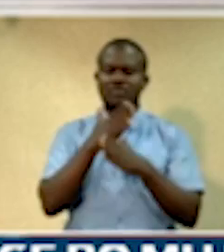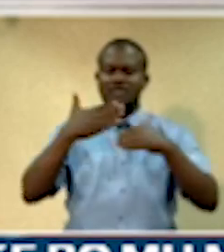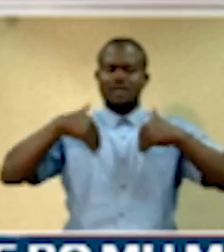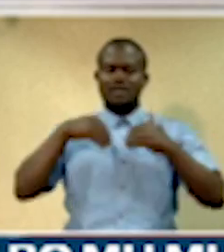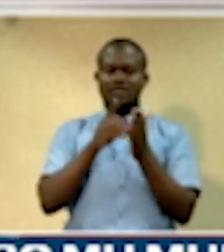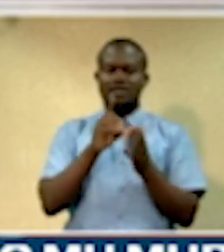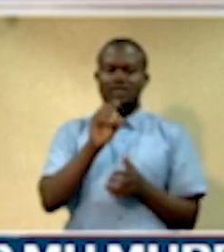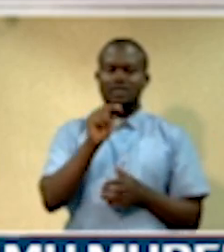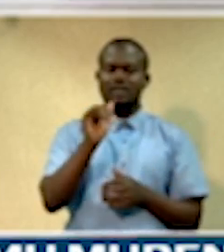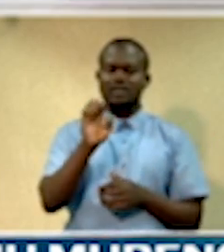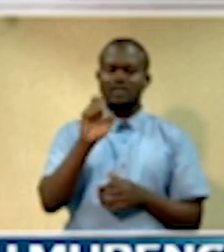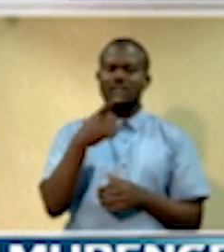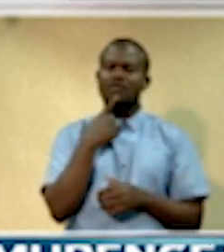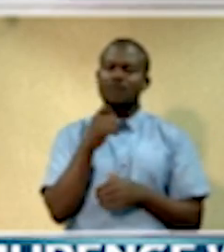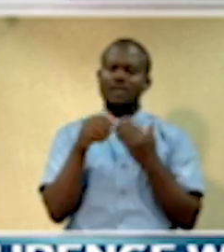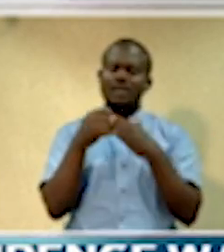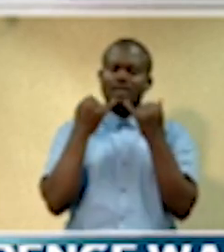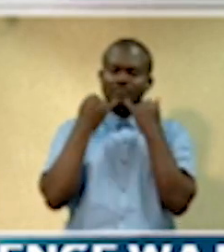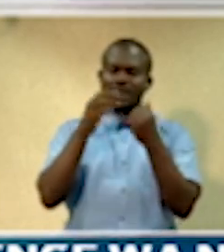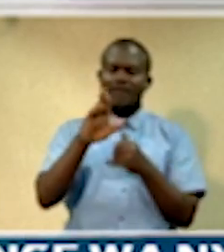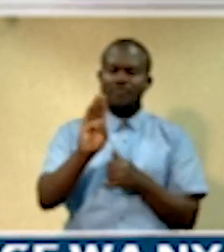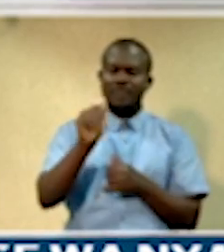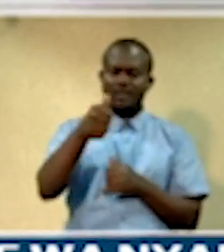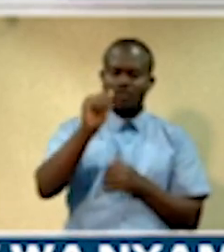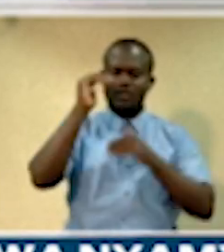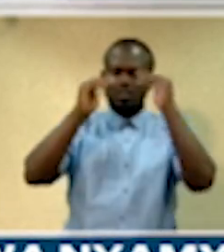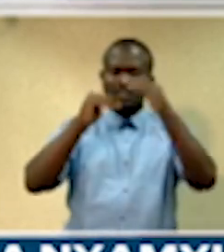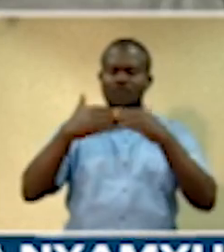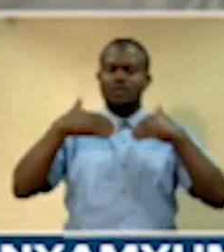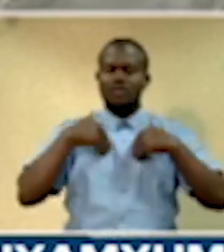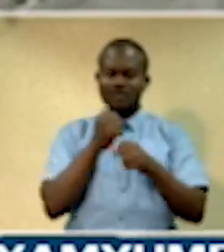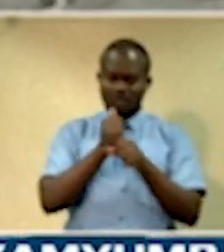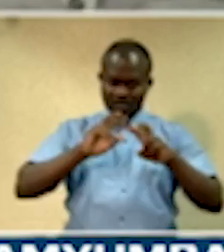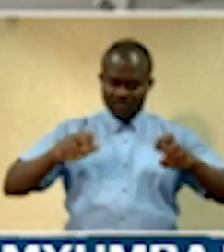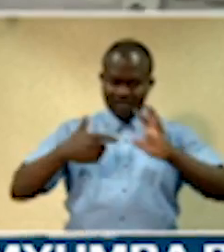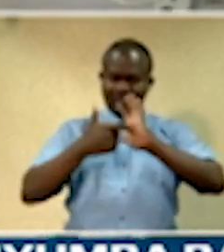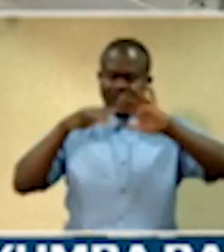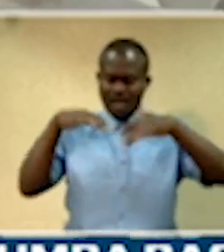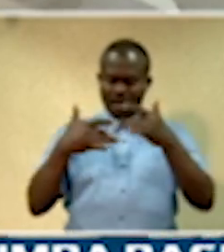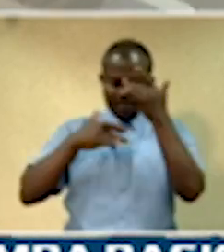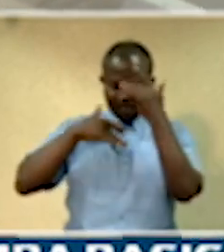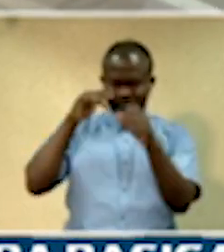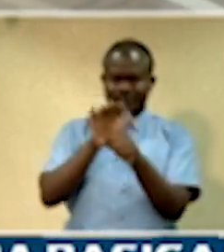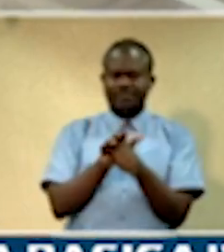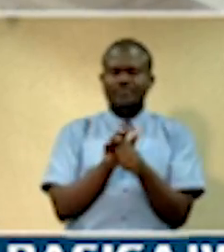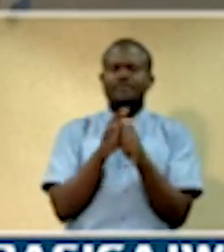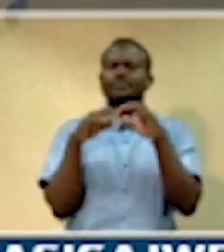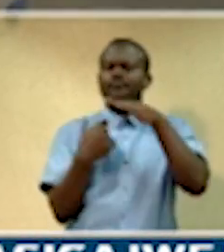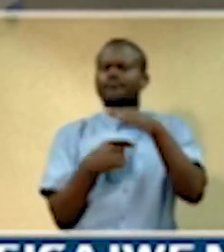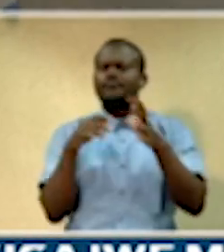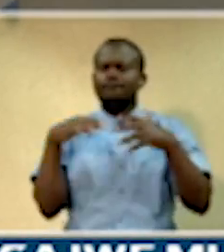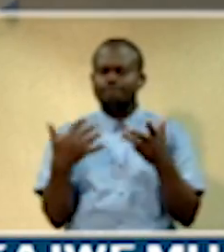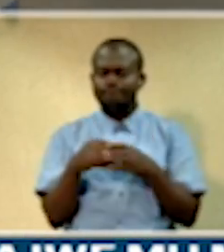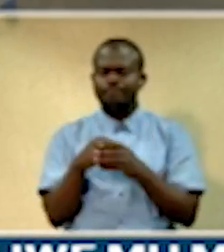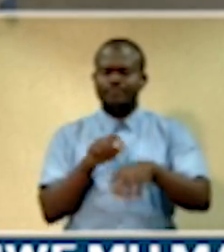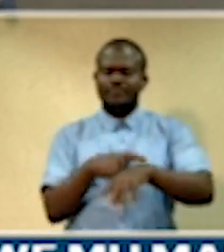Dr. Daniel Ngamije kuri uyu wa mbere yabwiye arabeye ko inzego z'ubuzima ziri gukora inyigo yerekana uko abarembejwe n'indwara bahagaze kugeza ubu